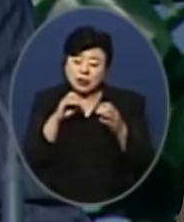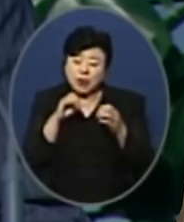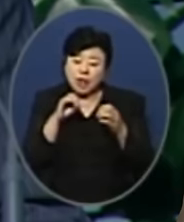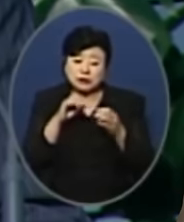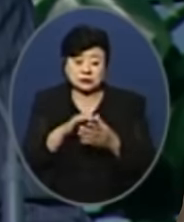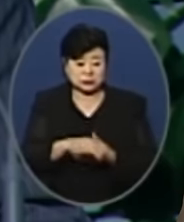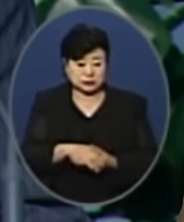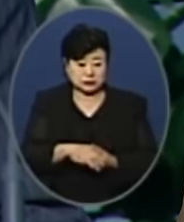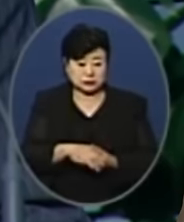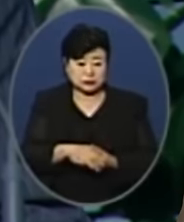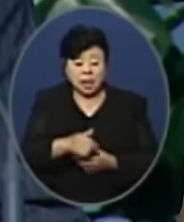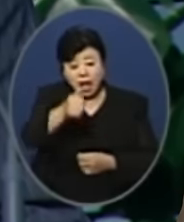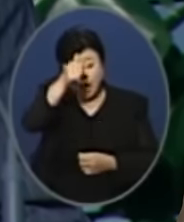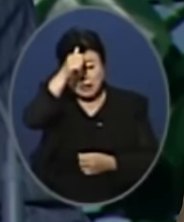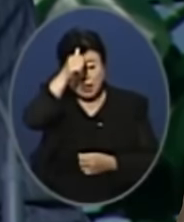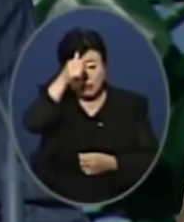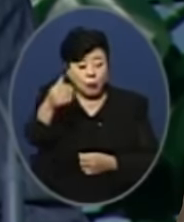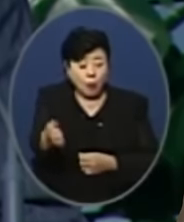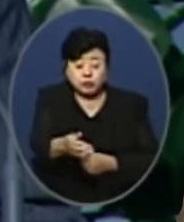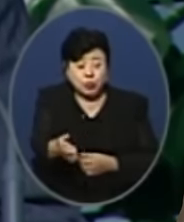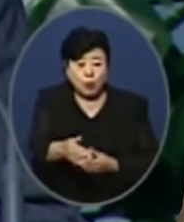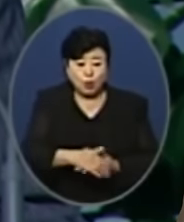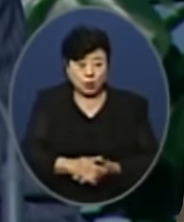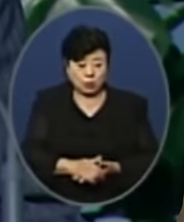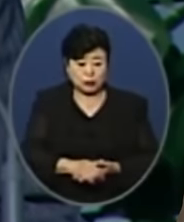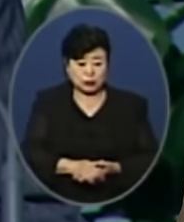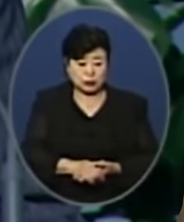있습니다. 아담은 그 자리에 없습니다.